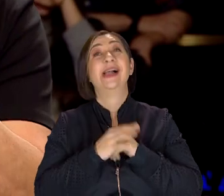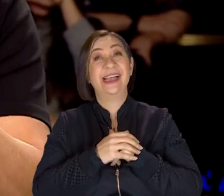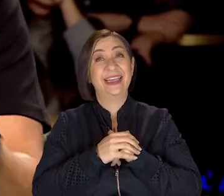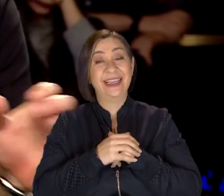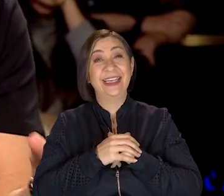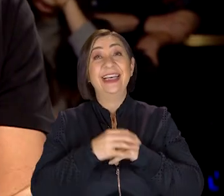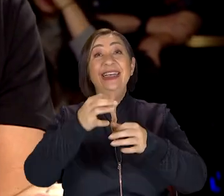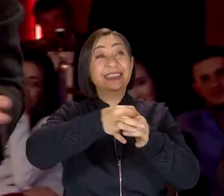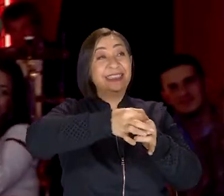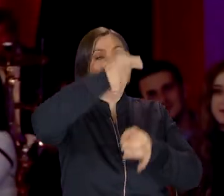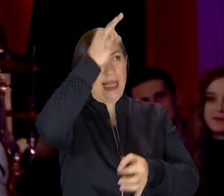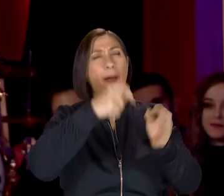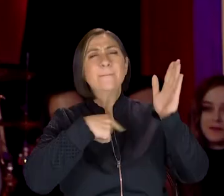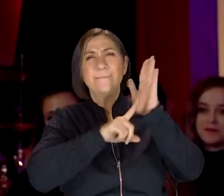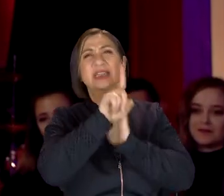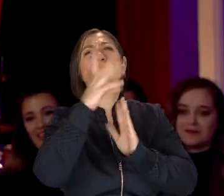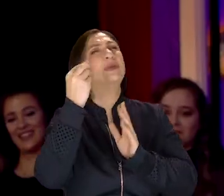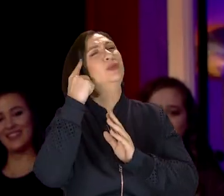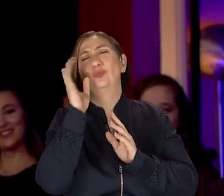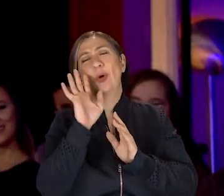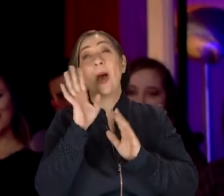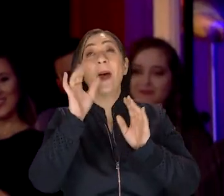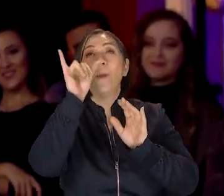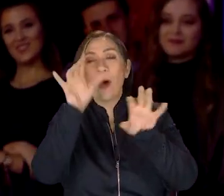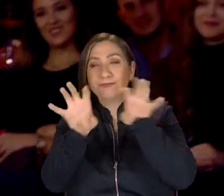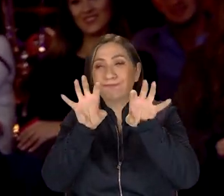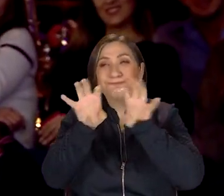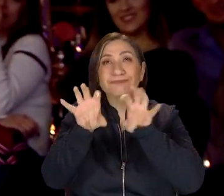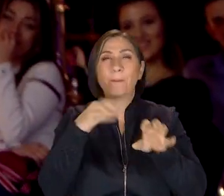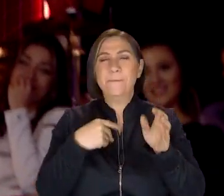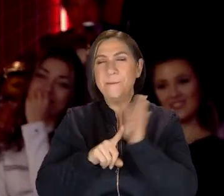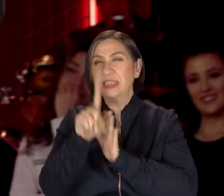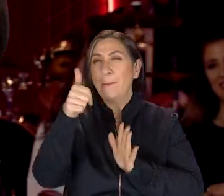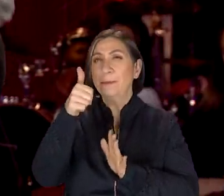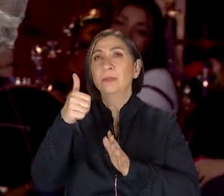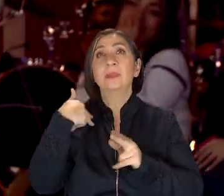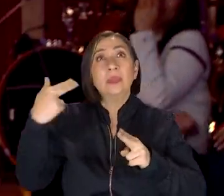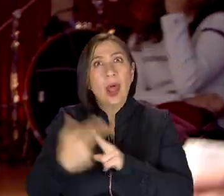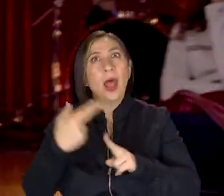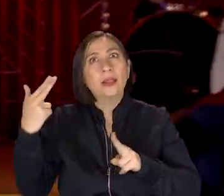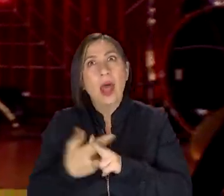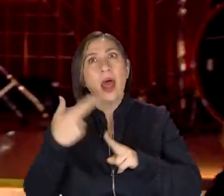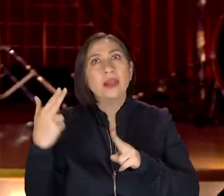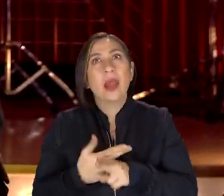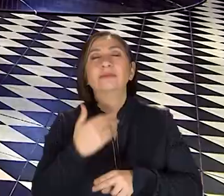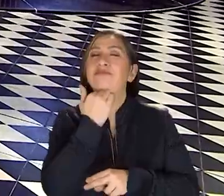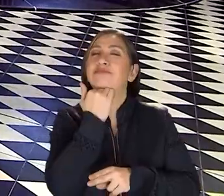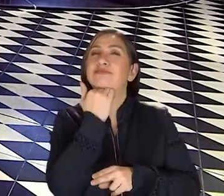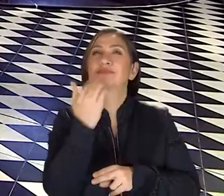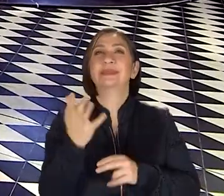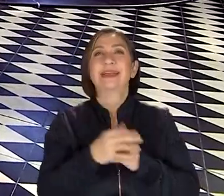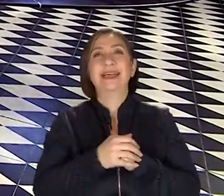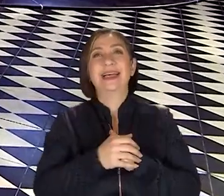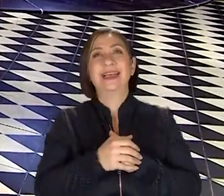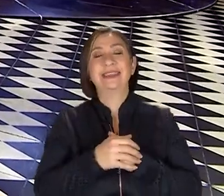Çünkü direkte başarılı olacağımı düşünmüyorum. Twerk'te belki başarılı olurum diye deniyorum. Ama şunu...